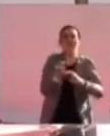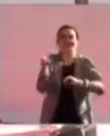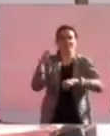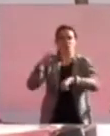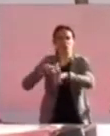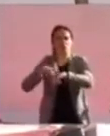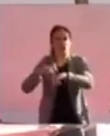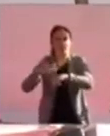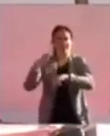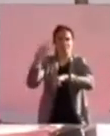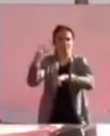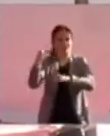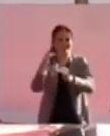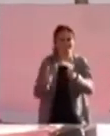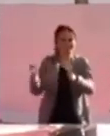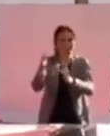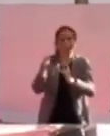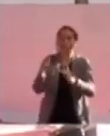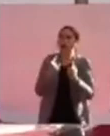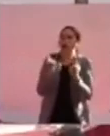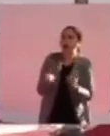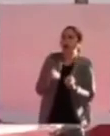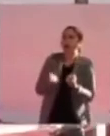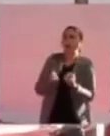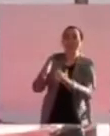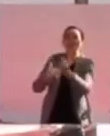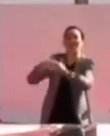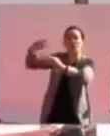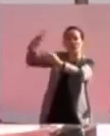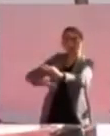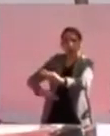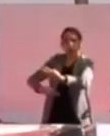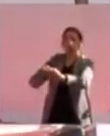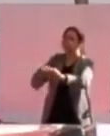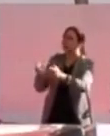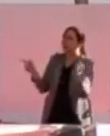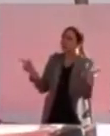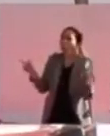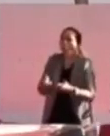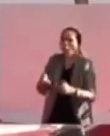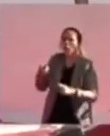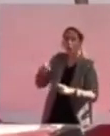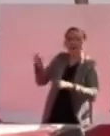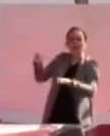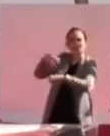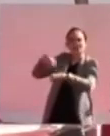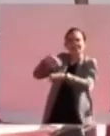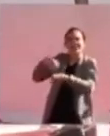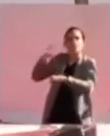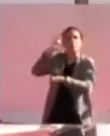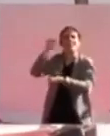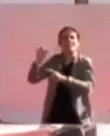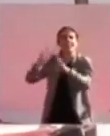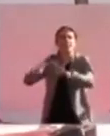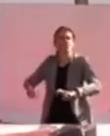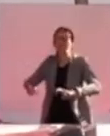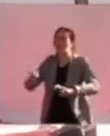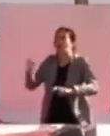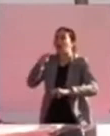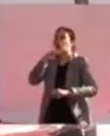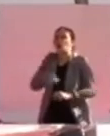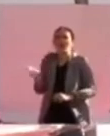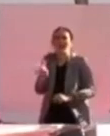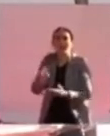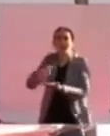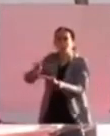pubblicata una graduatoria bloccata da ricorsi frutto dell'incapacità del ministero dell'università e della ricerca di scrivere un bando di concorso